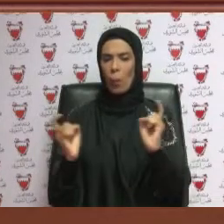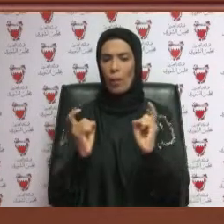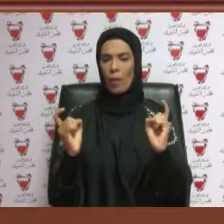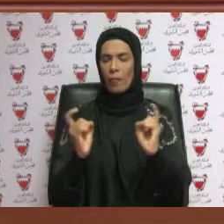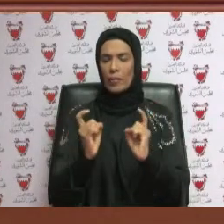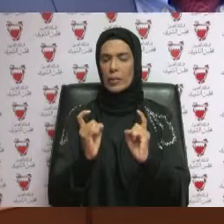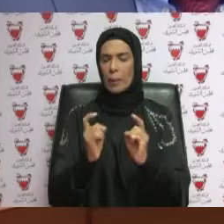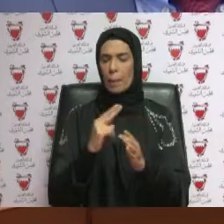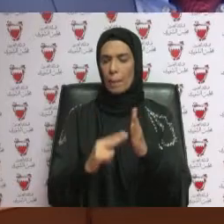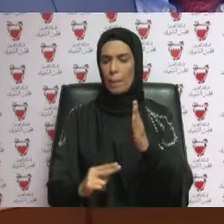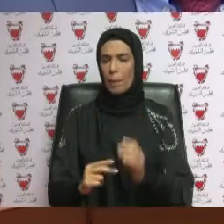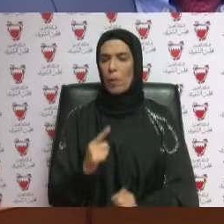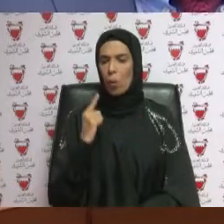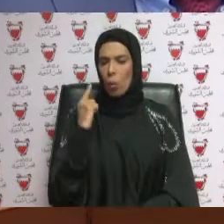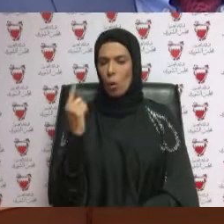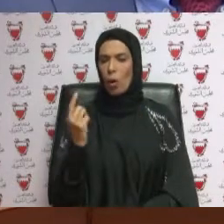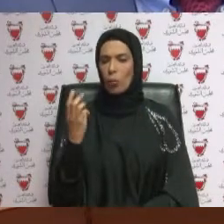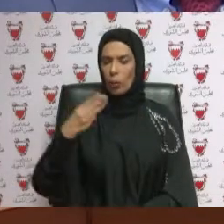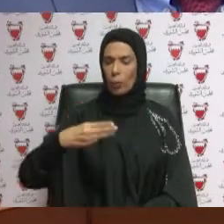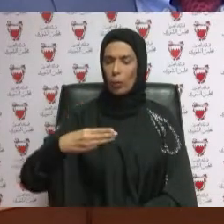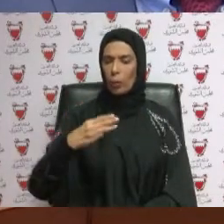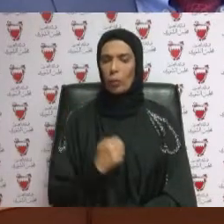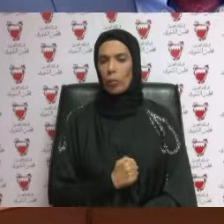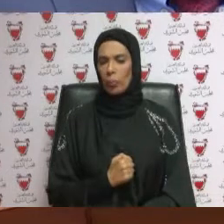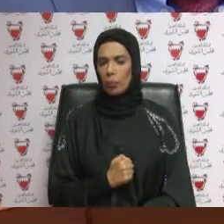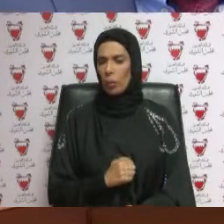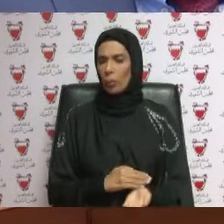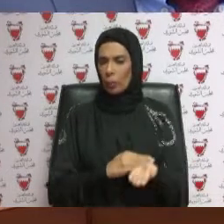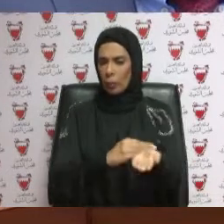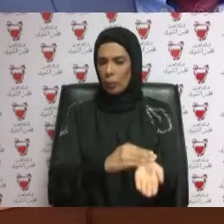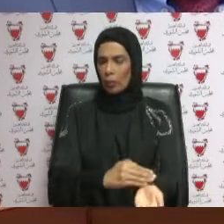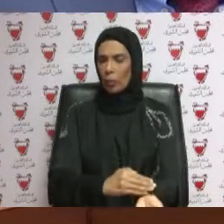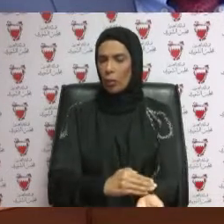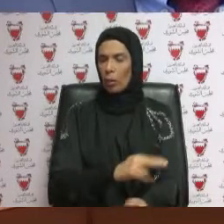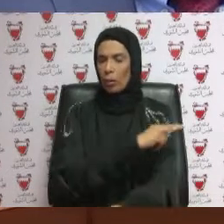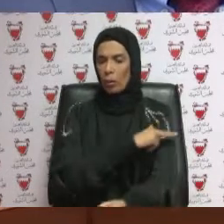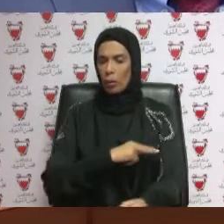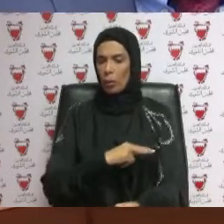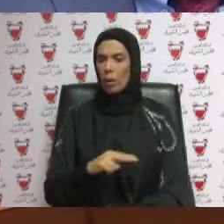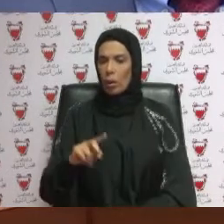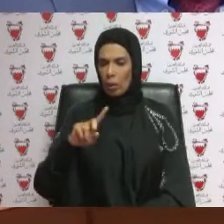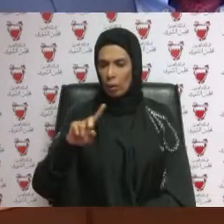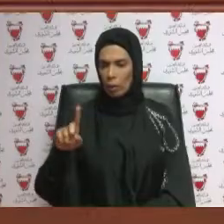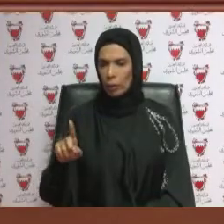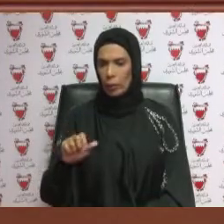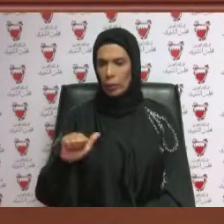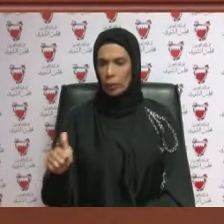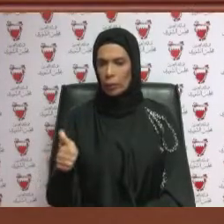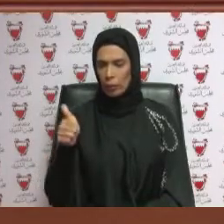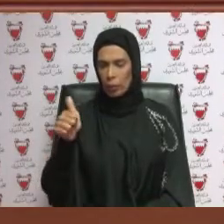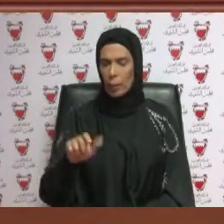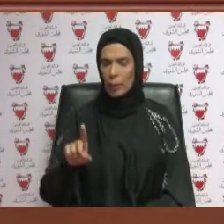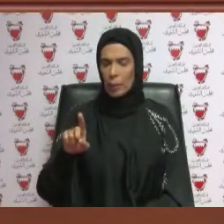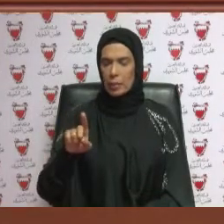بقانون رقم 31 لسنة 2018 والمقدم من أصحاب السعادة الأعضاء رضا عبد الله فرج، بسام